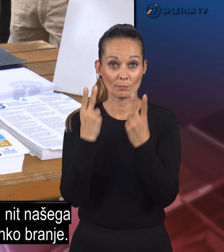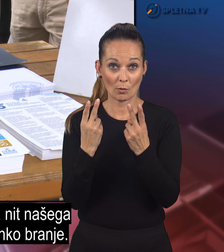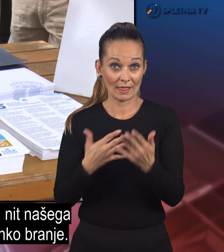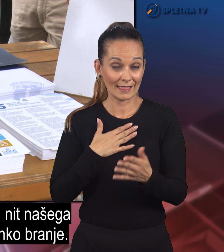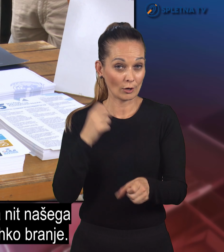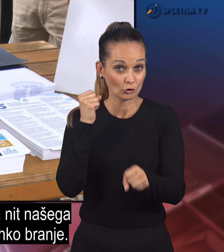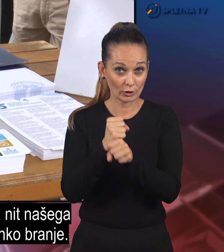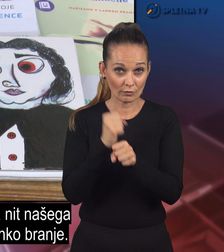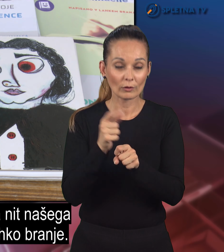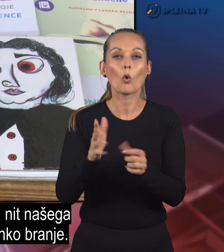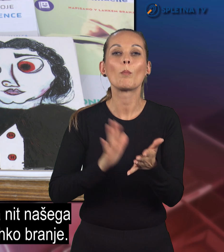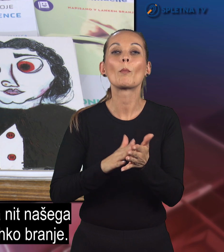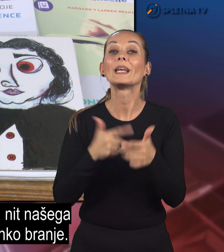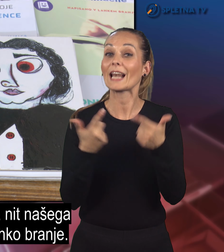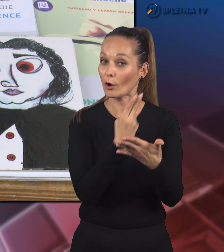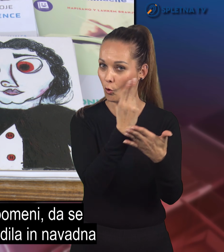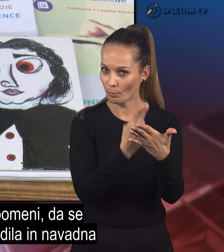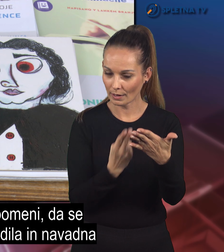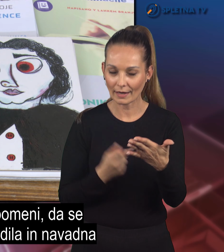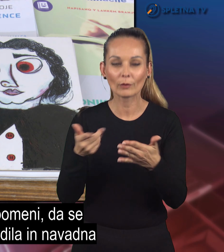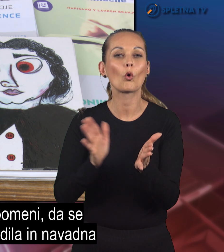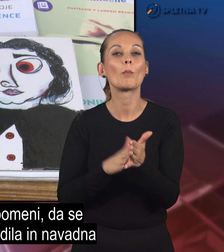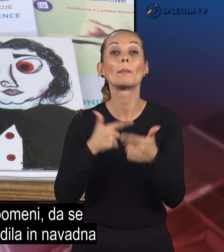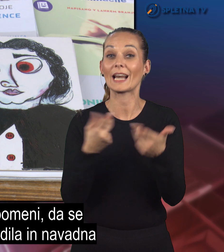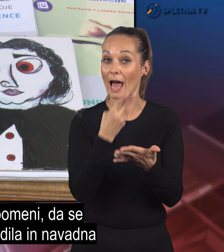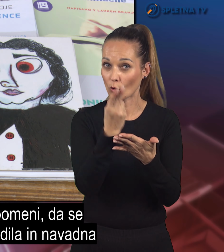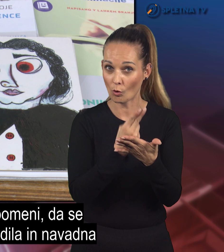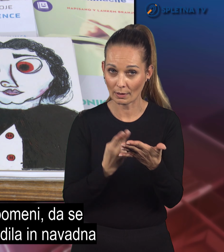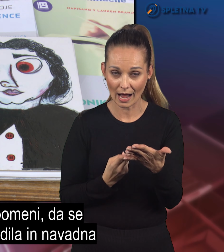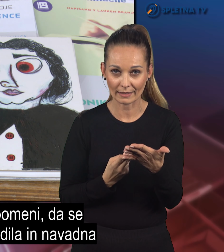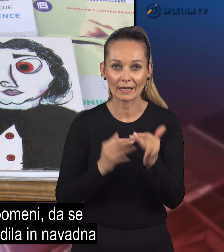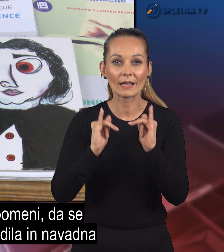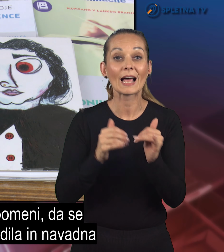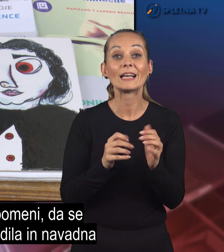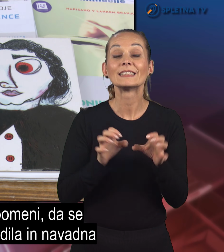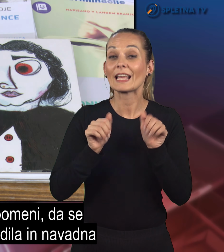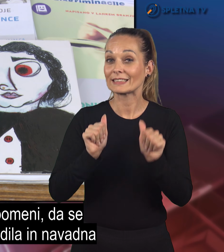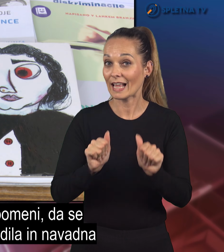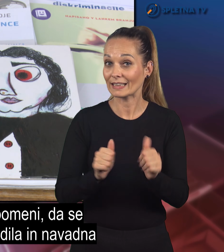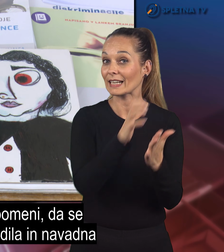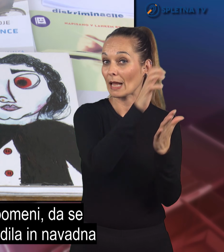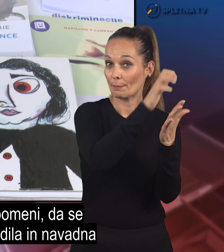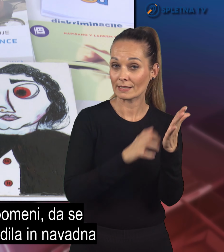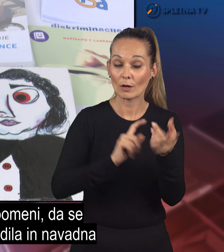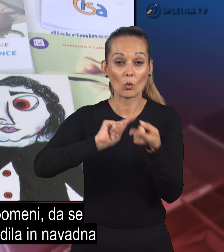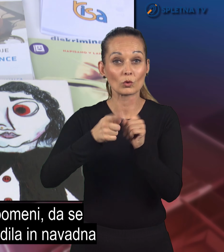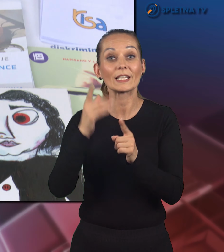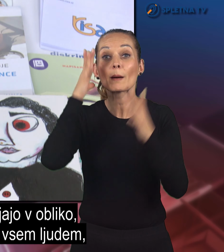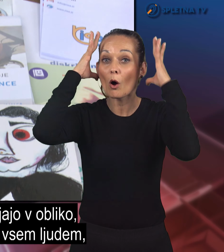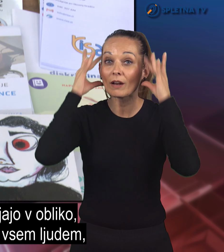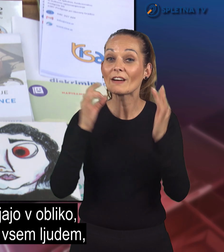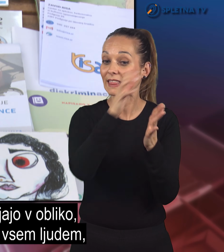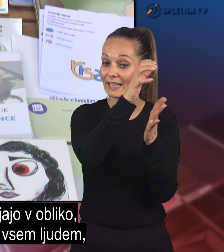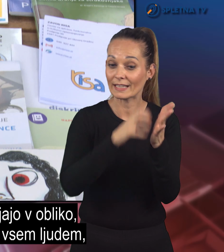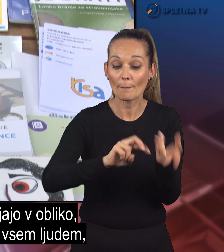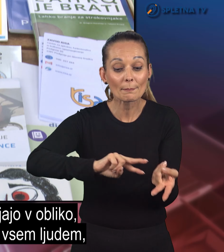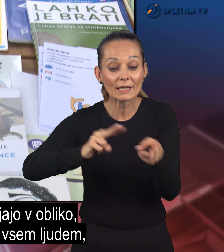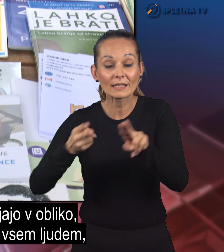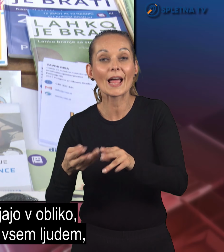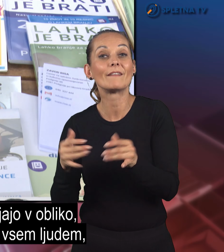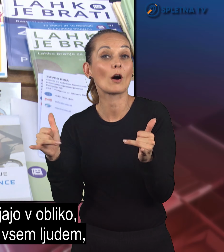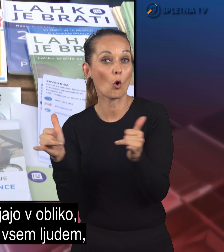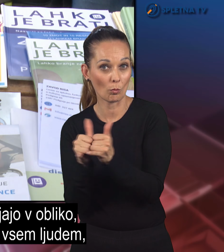delovanja lahko branje. Lahko branje pomeni, da se standardna besedila oziroma navadni teksti